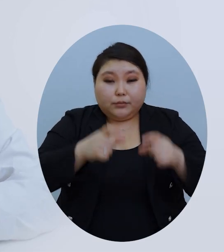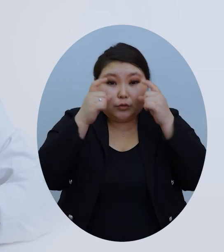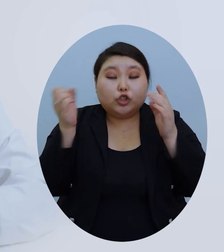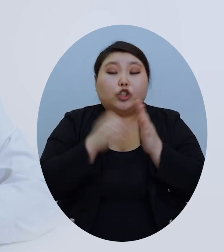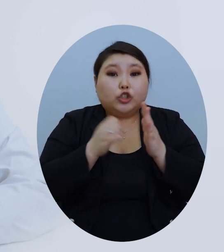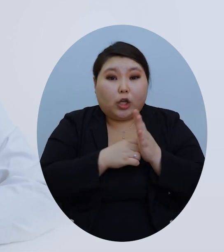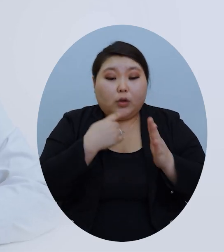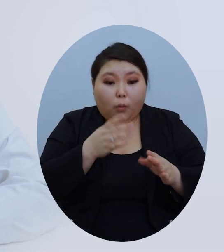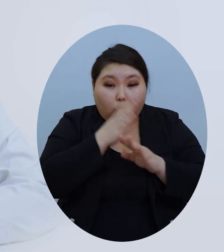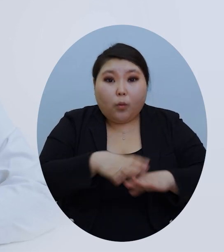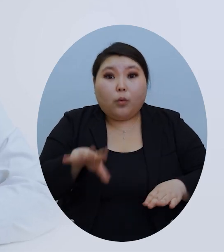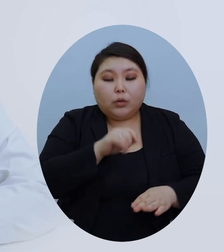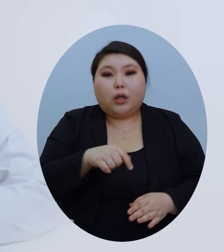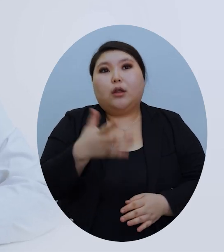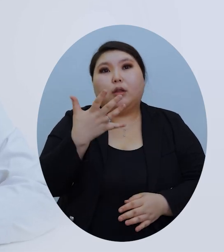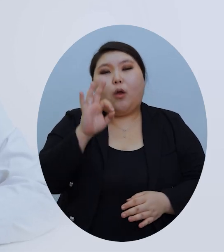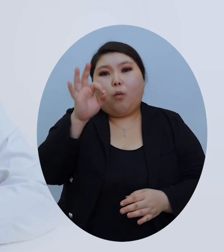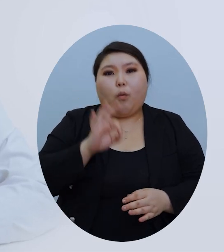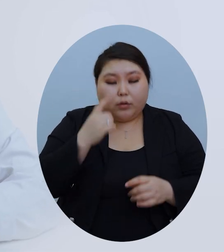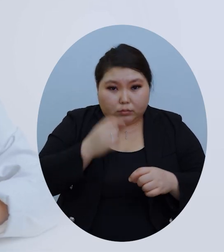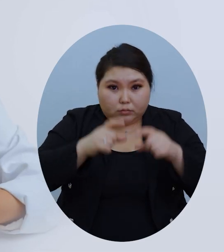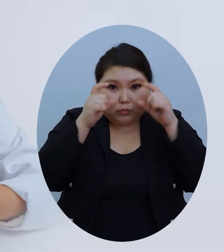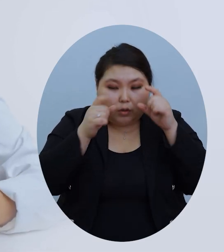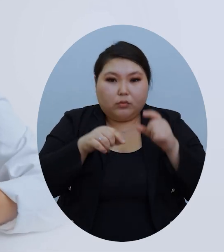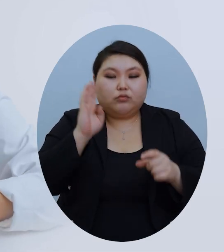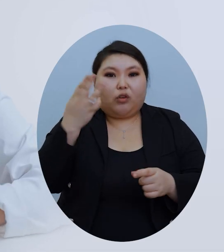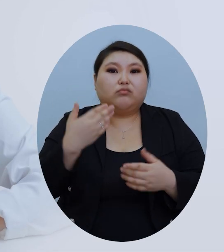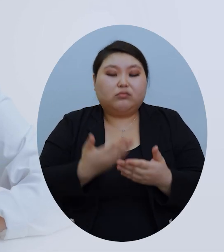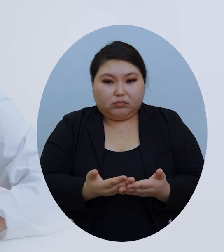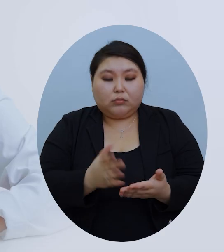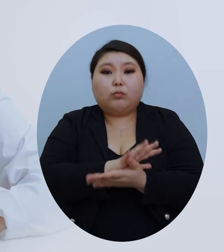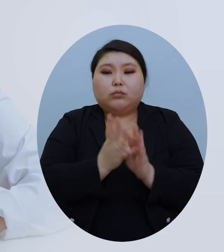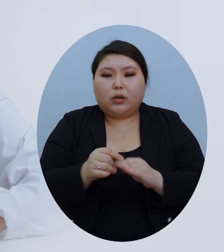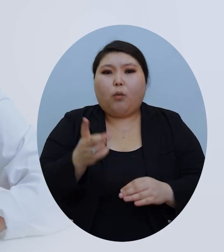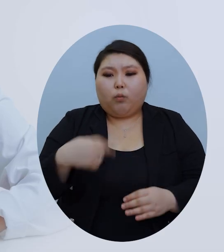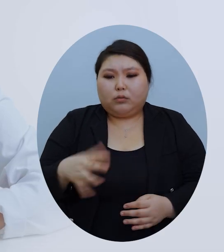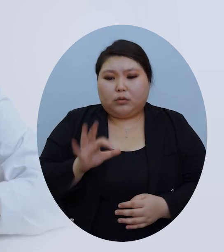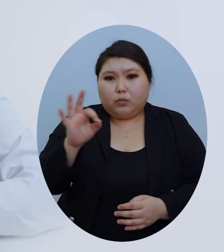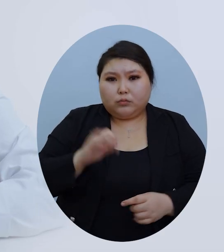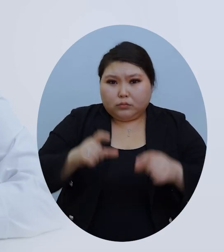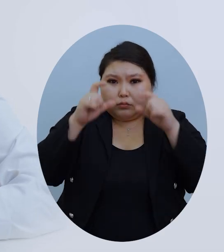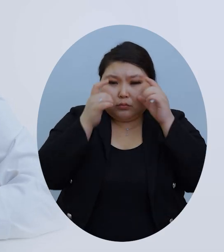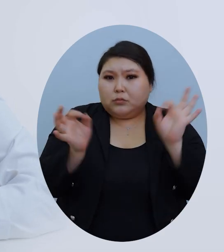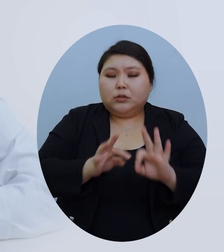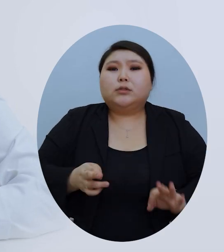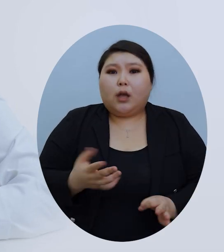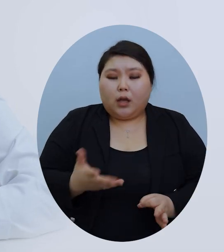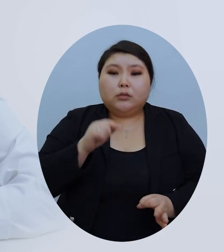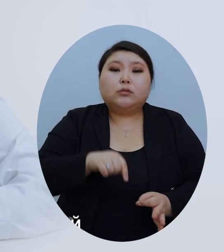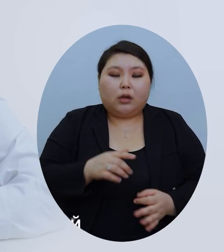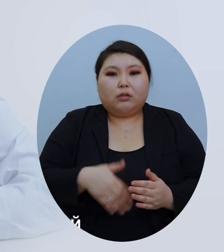ердөө 50% шилээ зүүдэг болох нь тогтоогдсон. Тэгвэл яагаад үлдсэн 50% зүүдэггүй юм бэ? Үүнд дараах шалтгаанууд